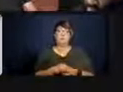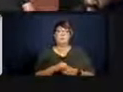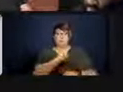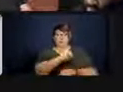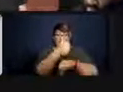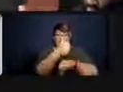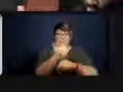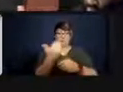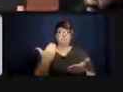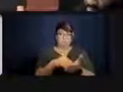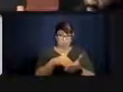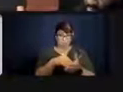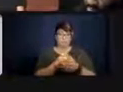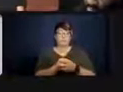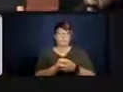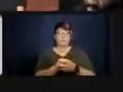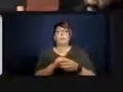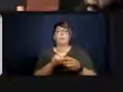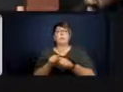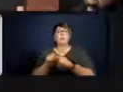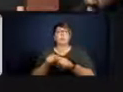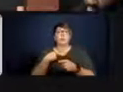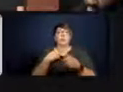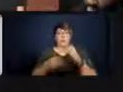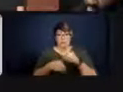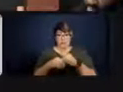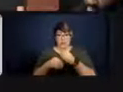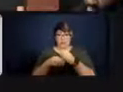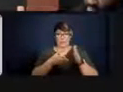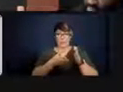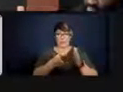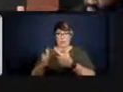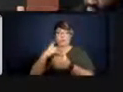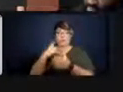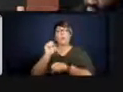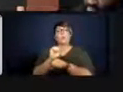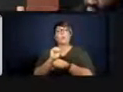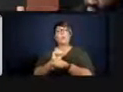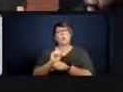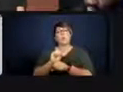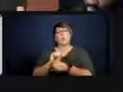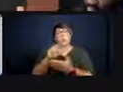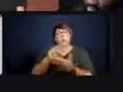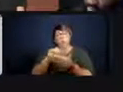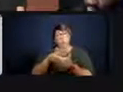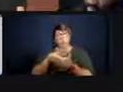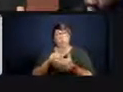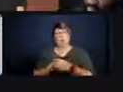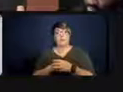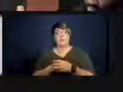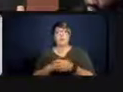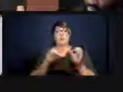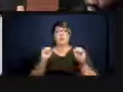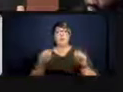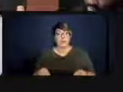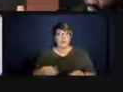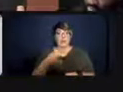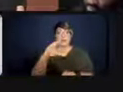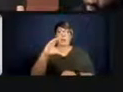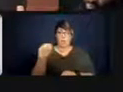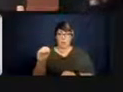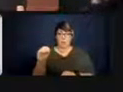زيارتهم مجددا لاستعادة هذا النظام. أيضا سنضيف المسارات المرتبطة